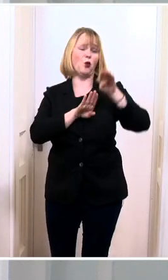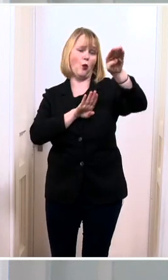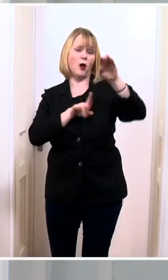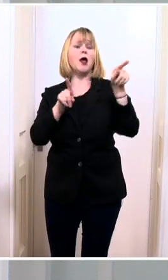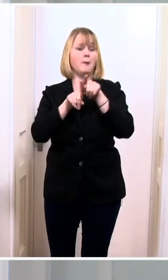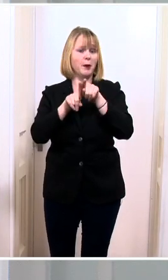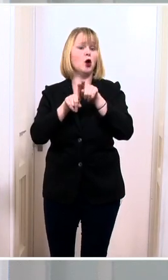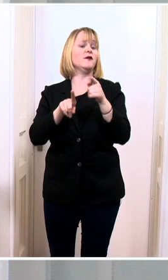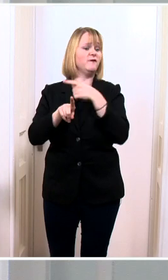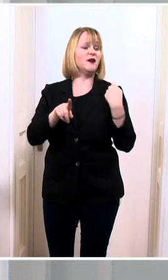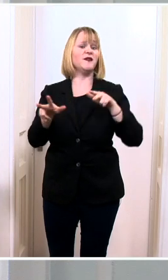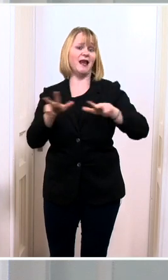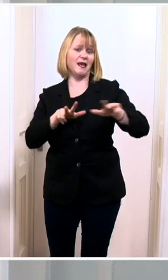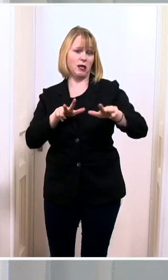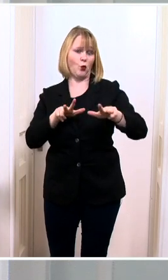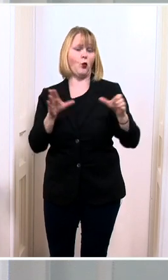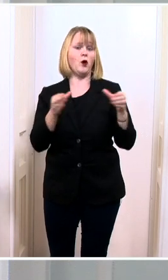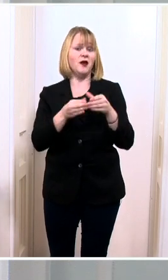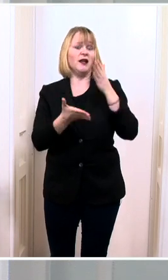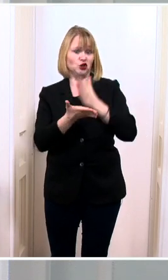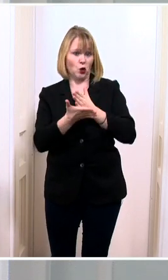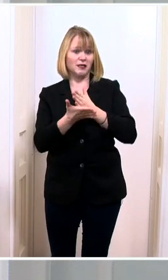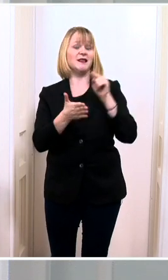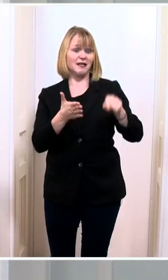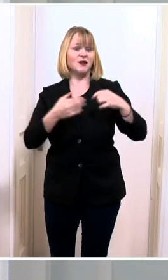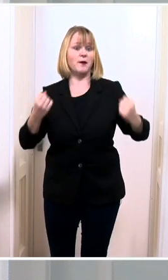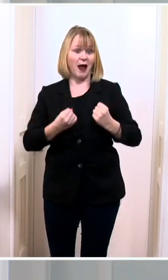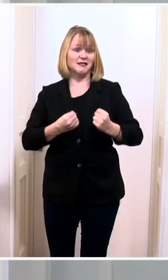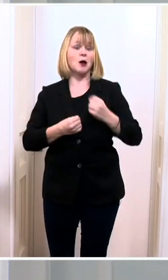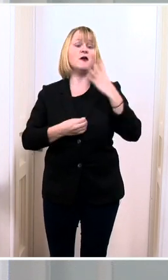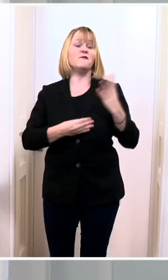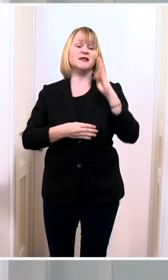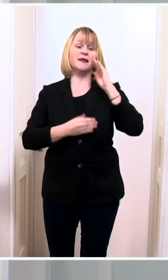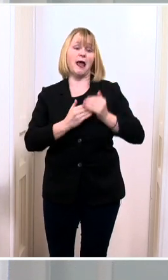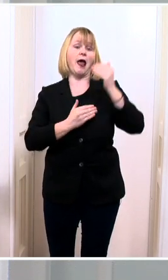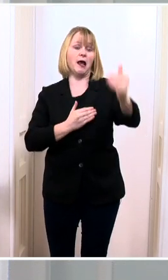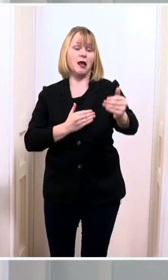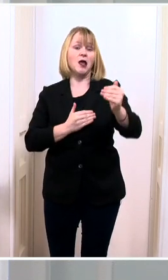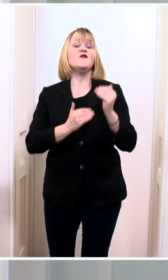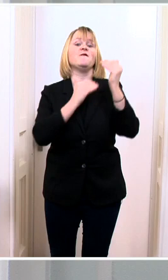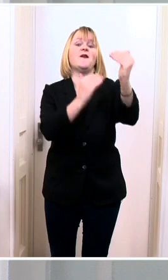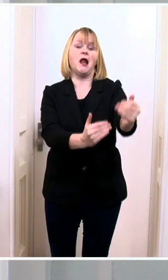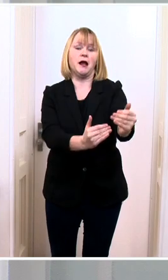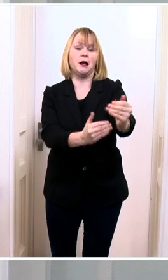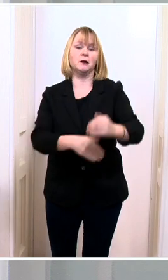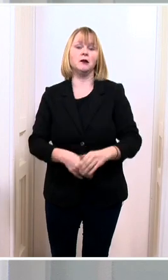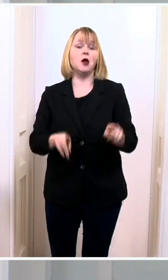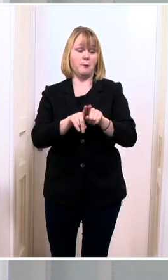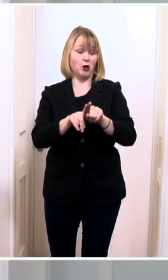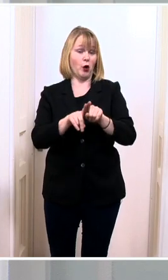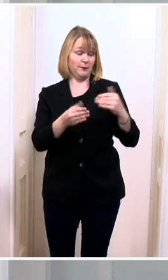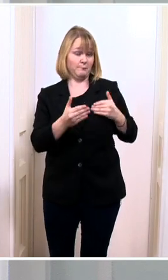bestehenden Maßnahmen um mindestens 14 Tage zu verlängern. Das bedeutet, dass die ursprünglich bis zum